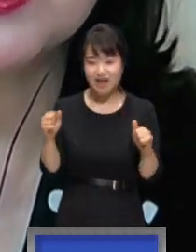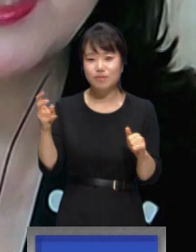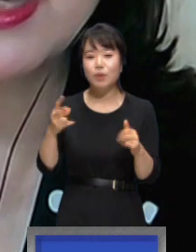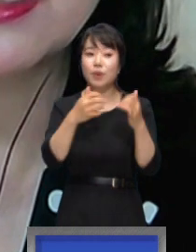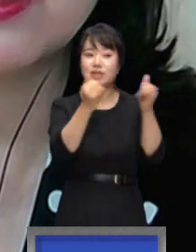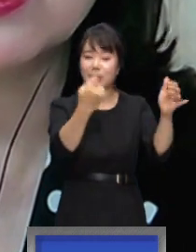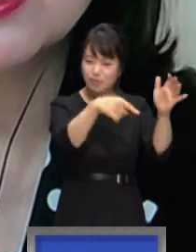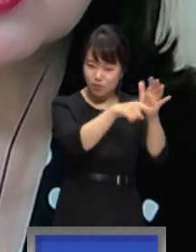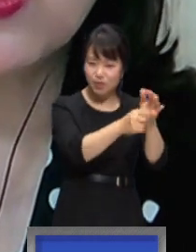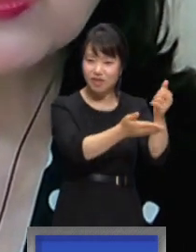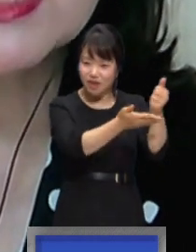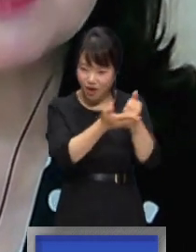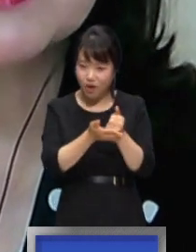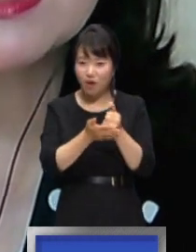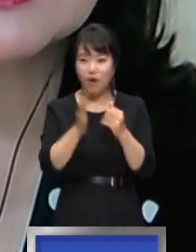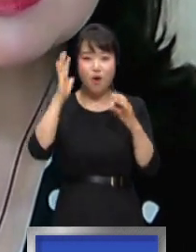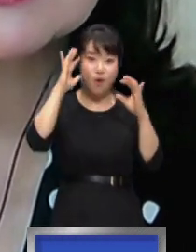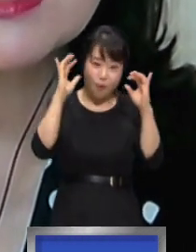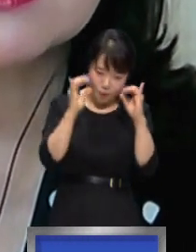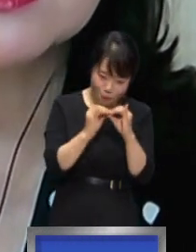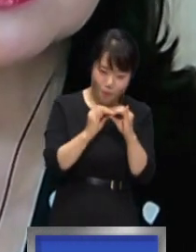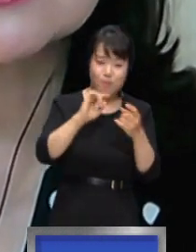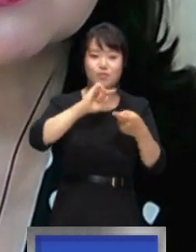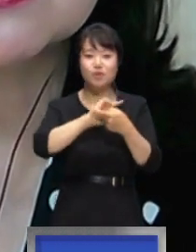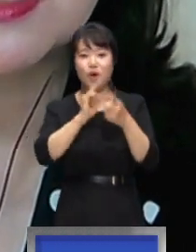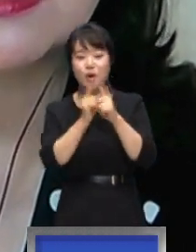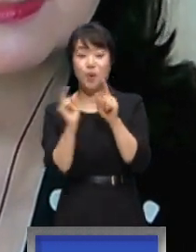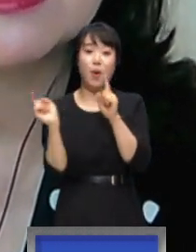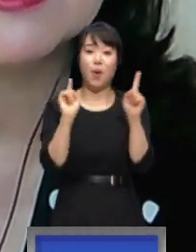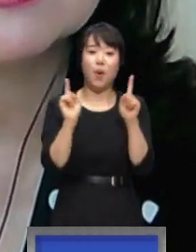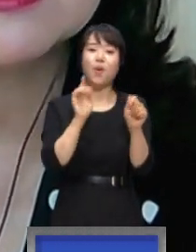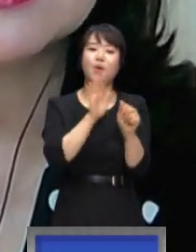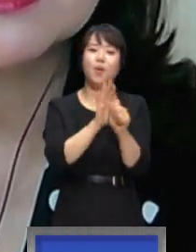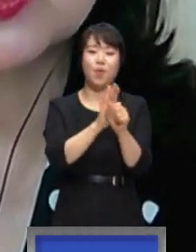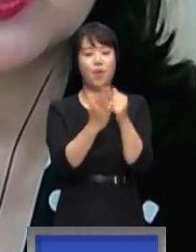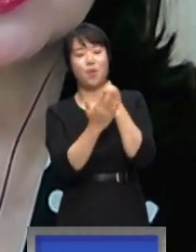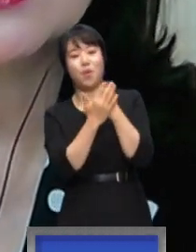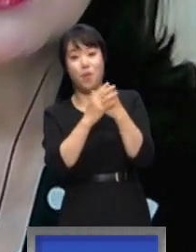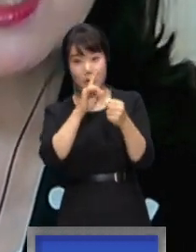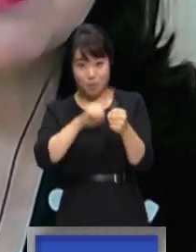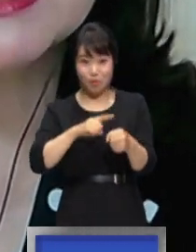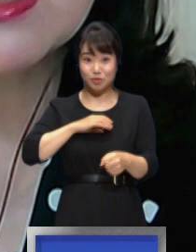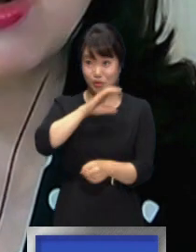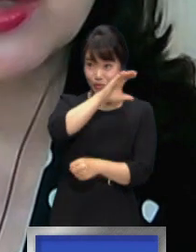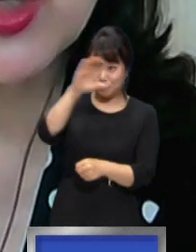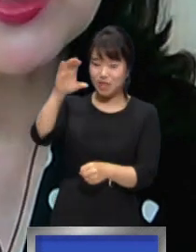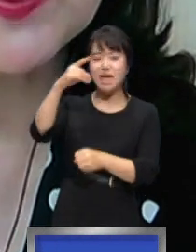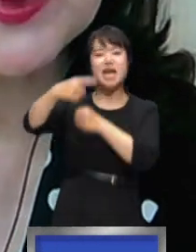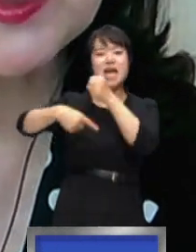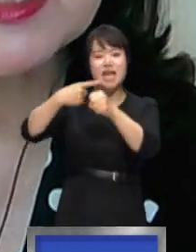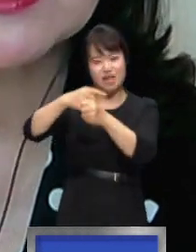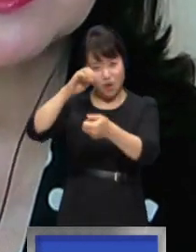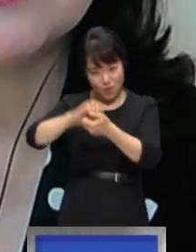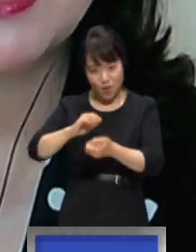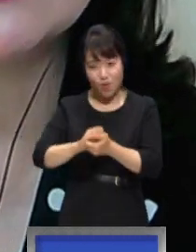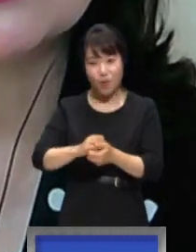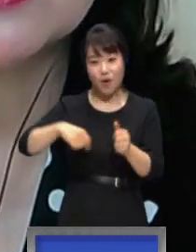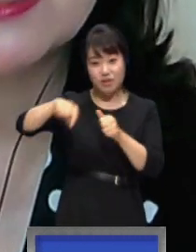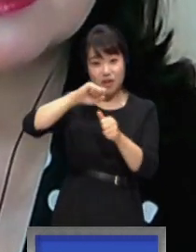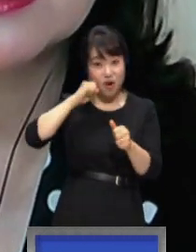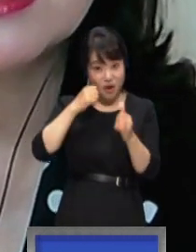시민들을 연계하여 공감과 상생을 이끌어낸다는 뜻을 가지고 해마다 어려운